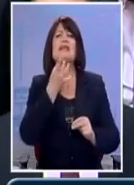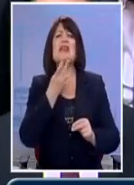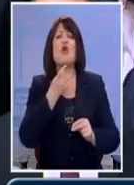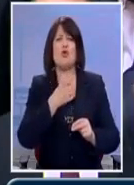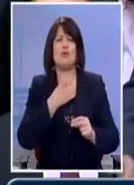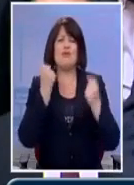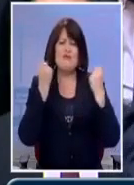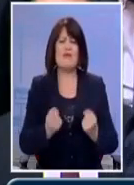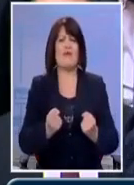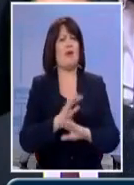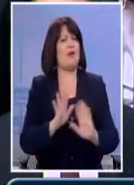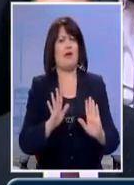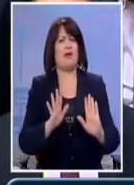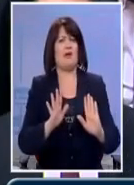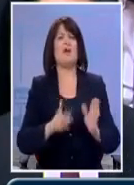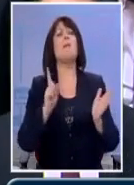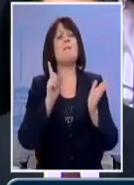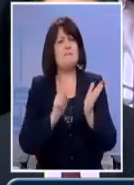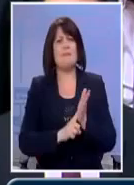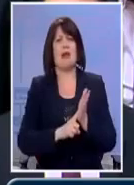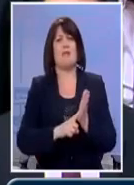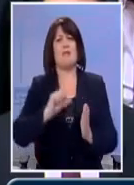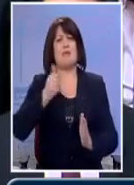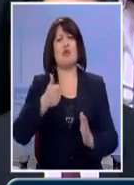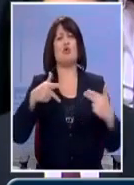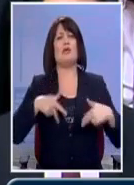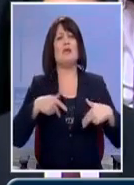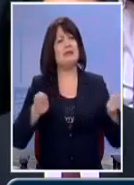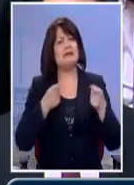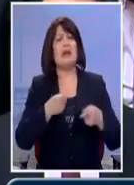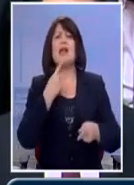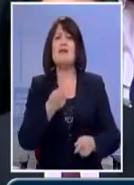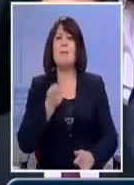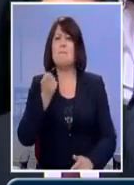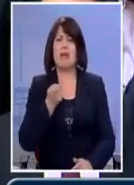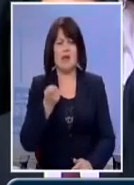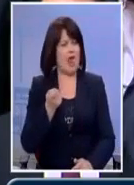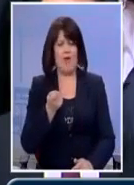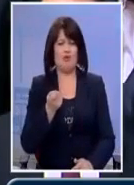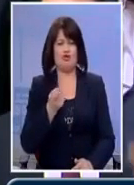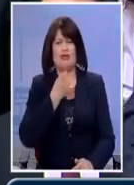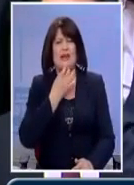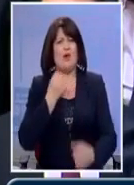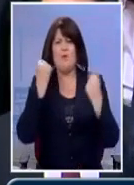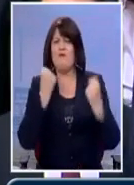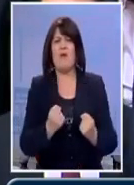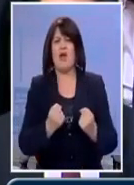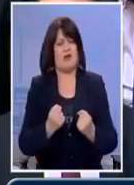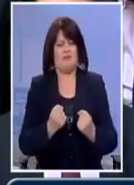Και αυτό θα πρέπει να είναι το πρώτο έργο της κυβερνήσεως. Θα έπρεπε να είναι από την πρώτη στιγμή.